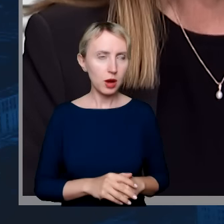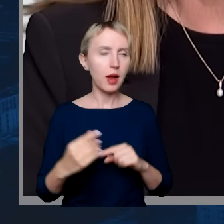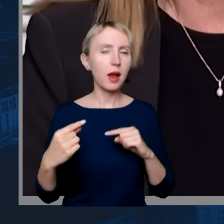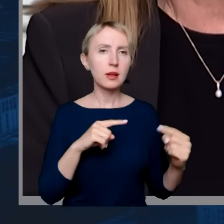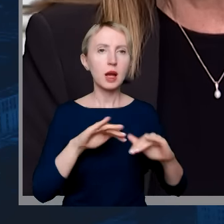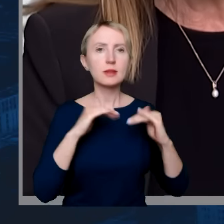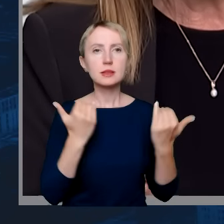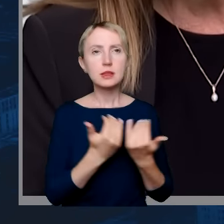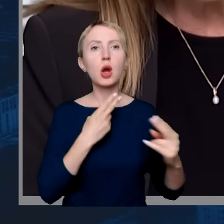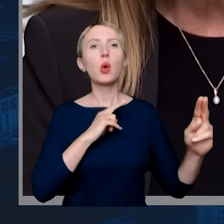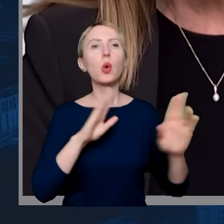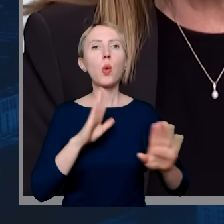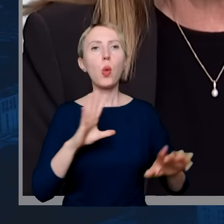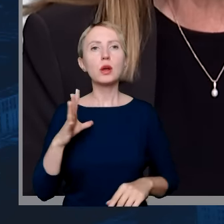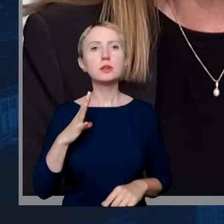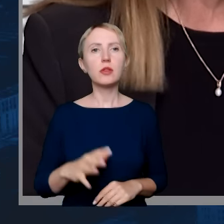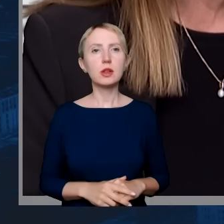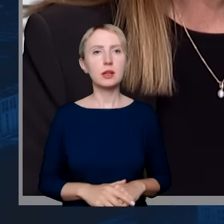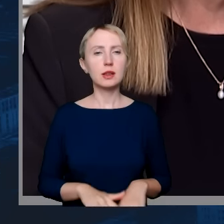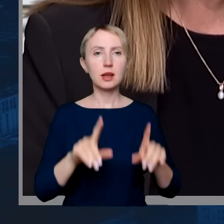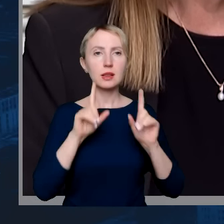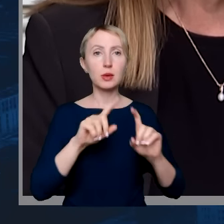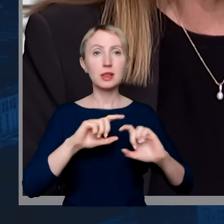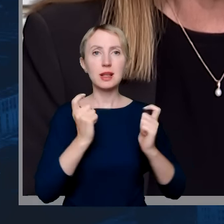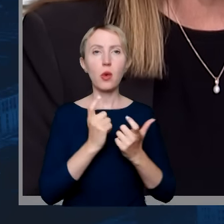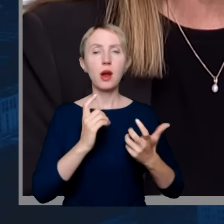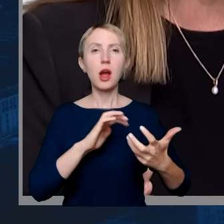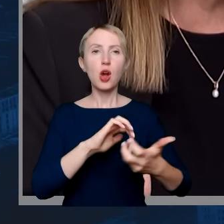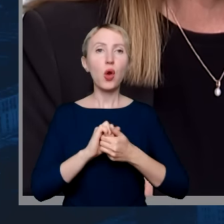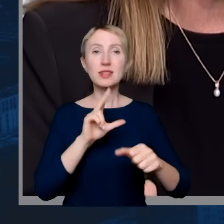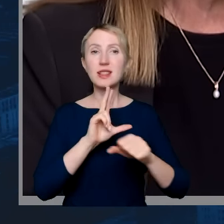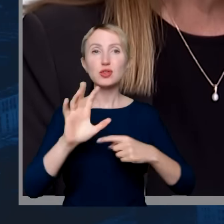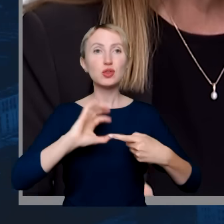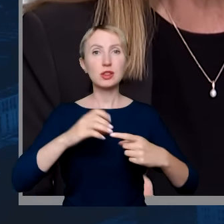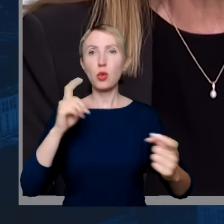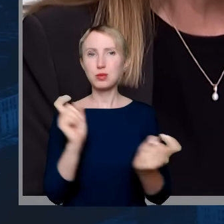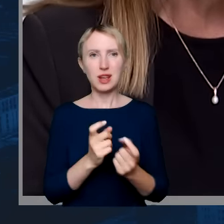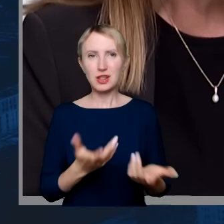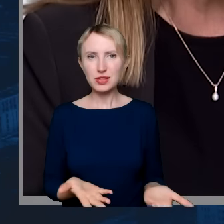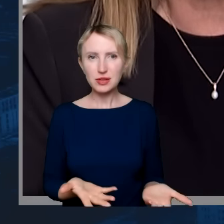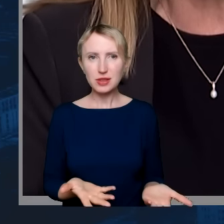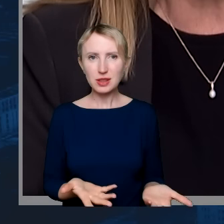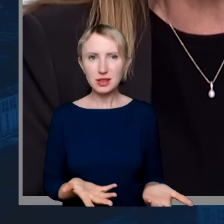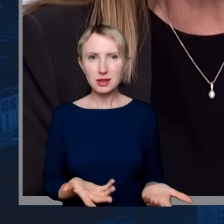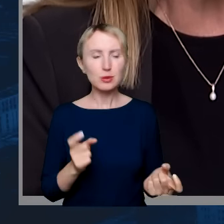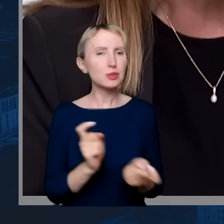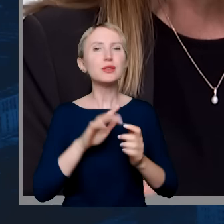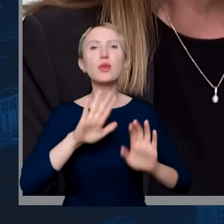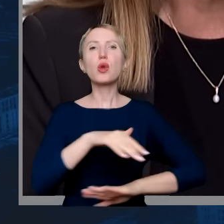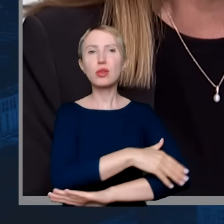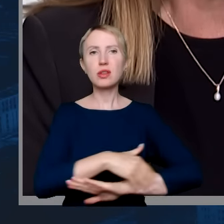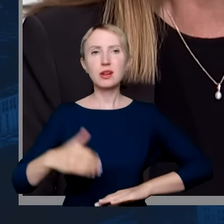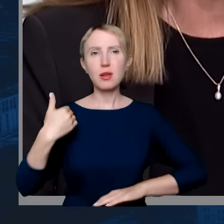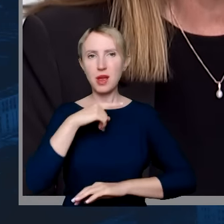było głosowanie i w zasadzie cała koalicja 13 grudnia była przeciw. Przeciw ochronie granicy z Białorusią,